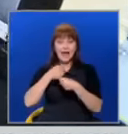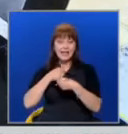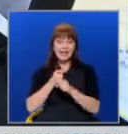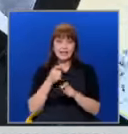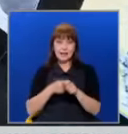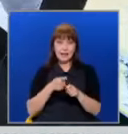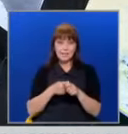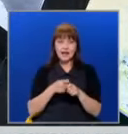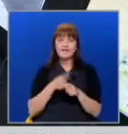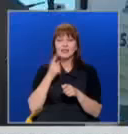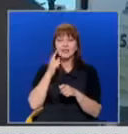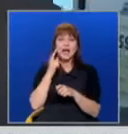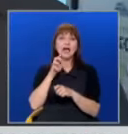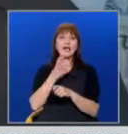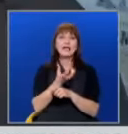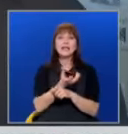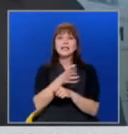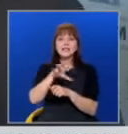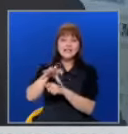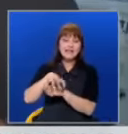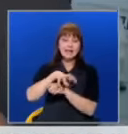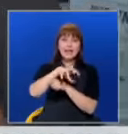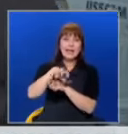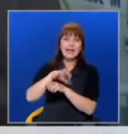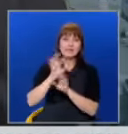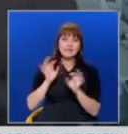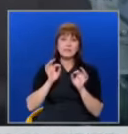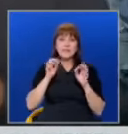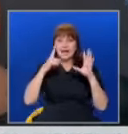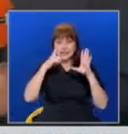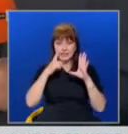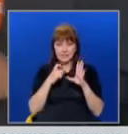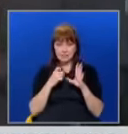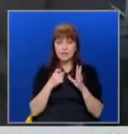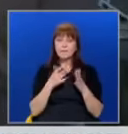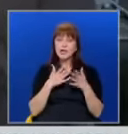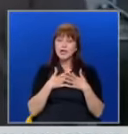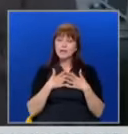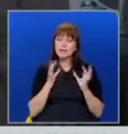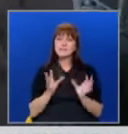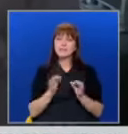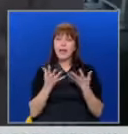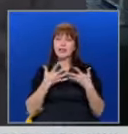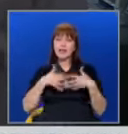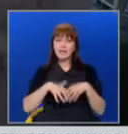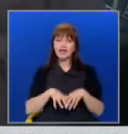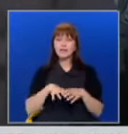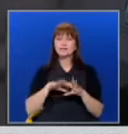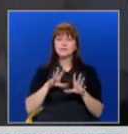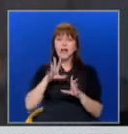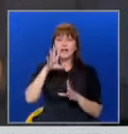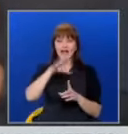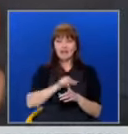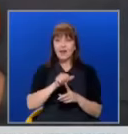извършват на базата на сателитни снимки. Висшето военноморско училище разполага с техника, която е способна да улови